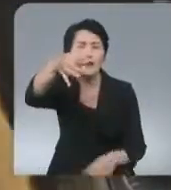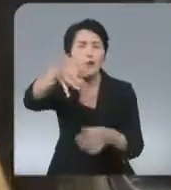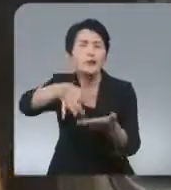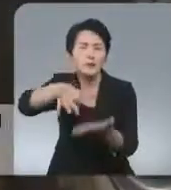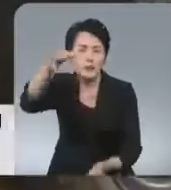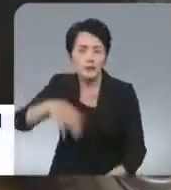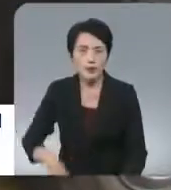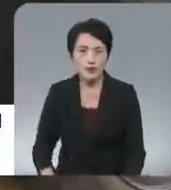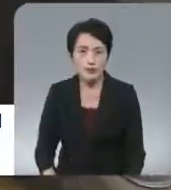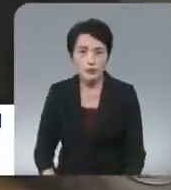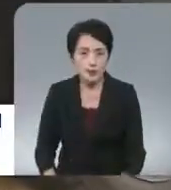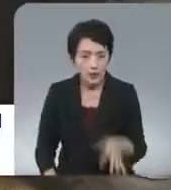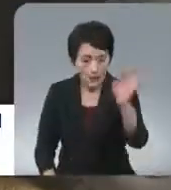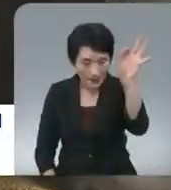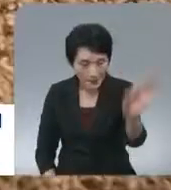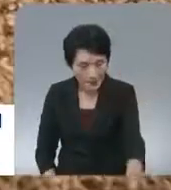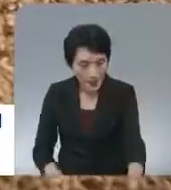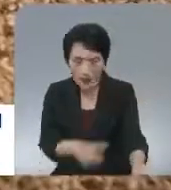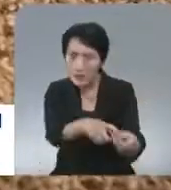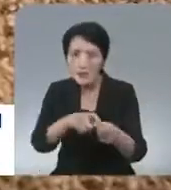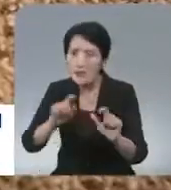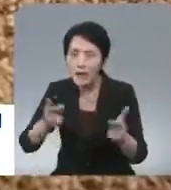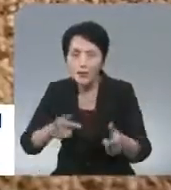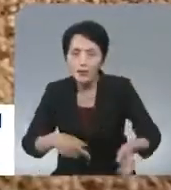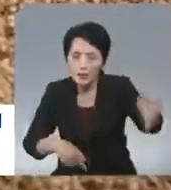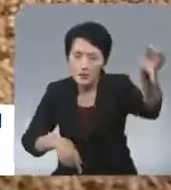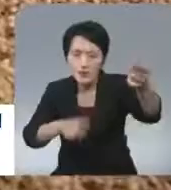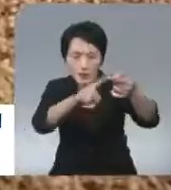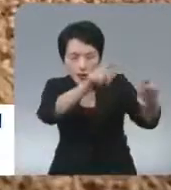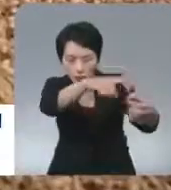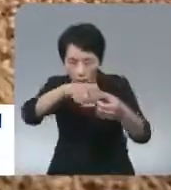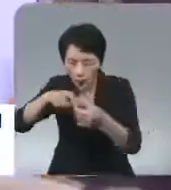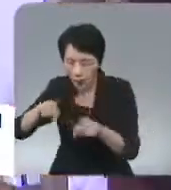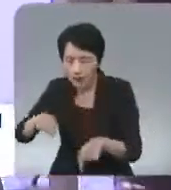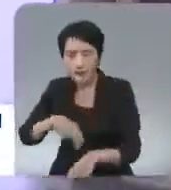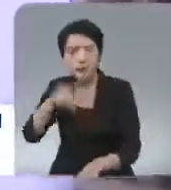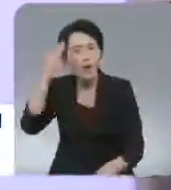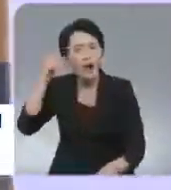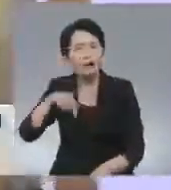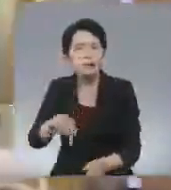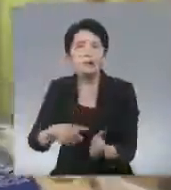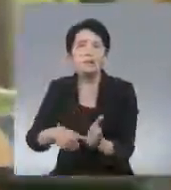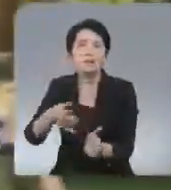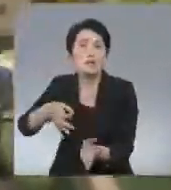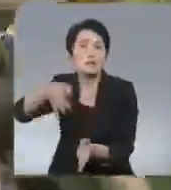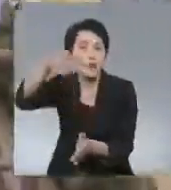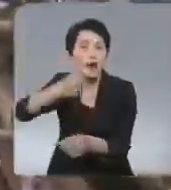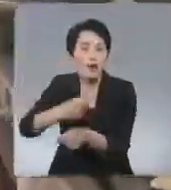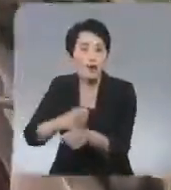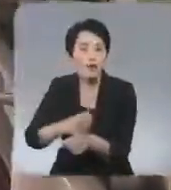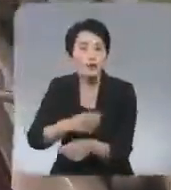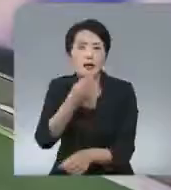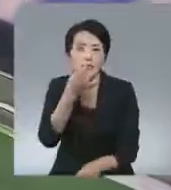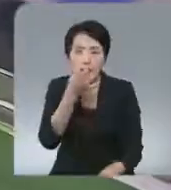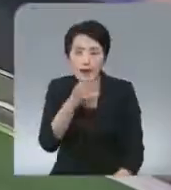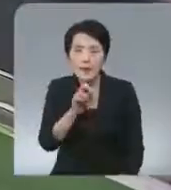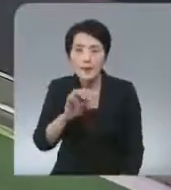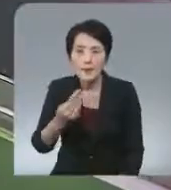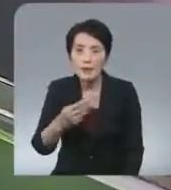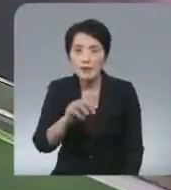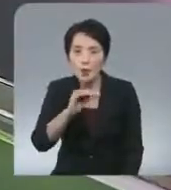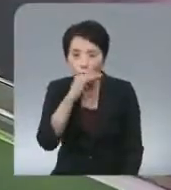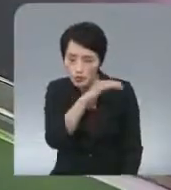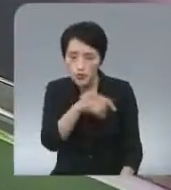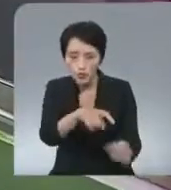いましたが先月大幅に下落しました農村経済研究院によりますと第3四半期